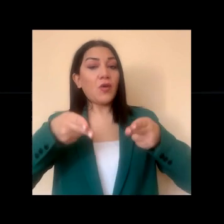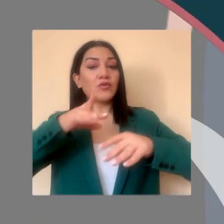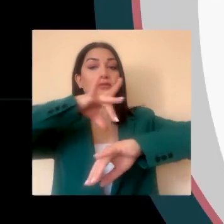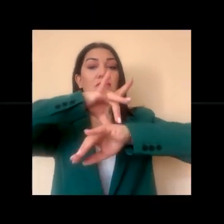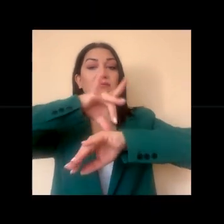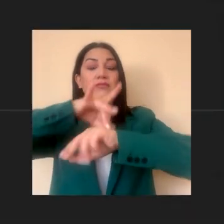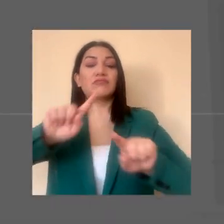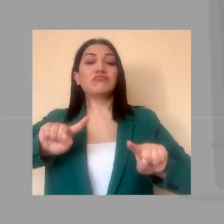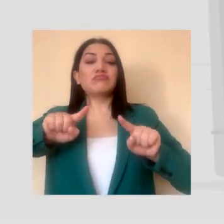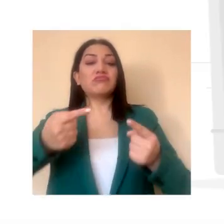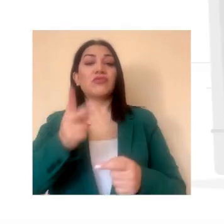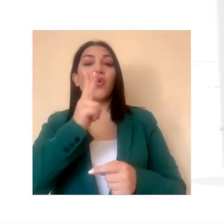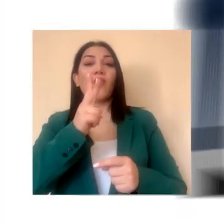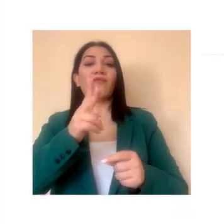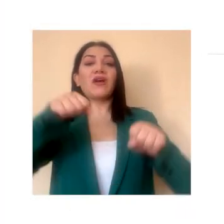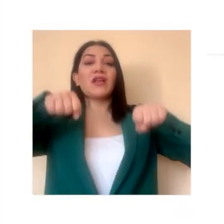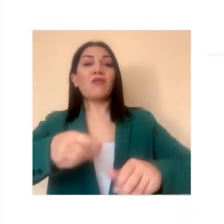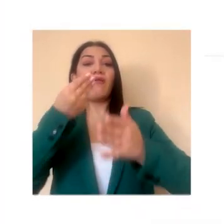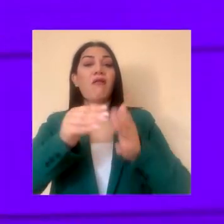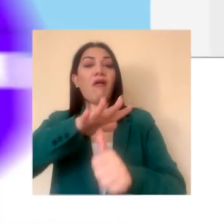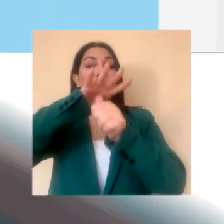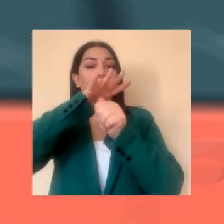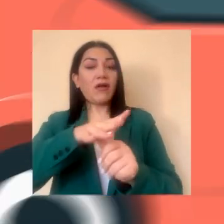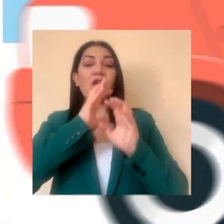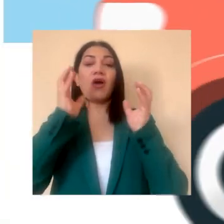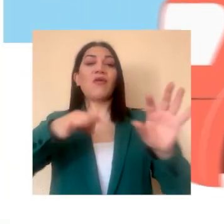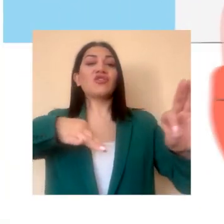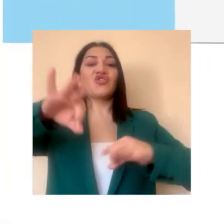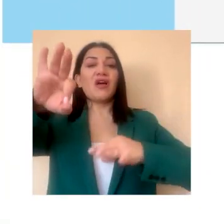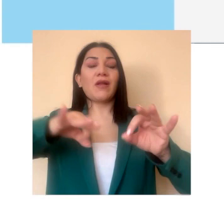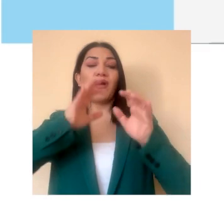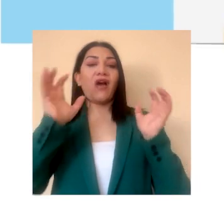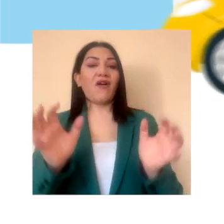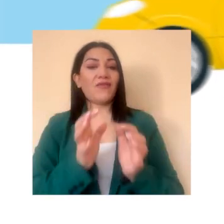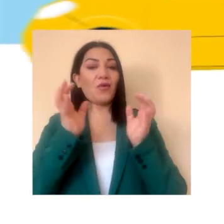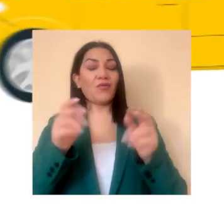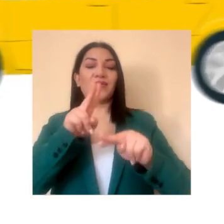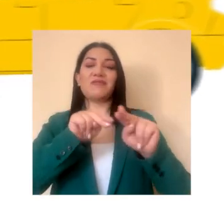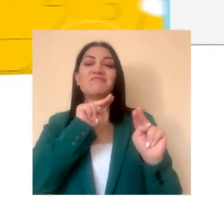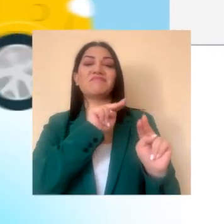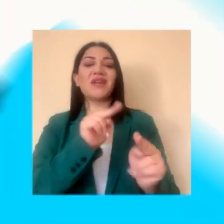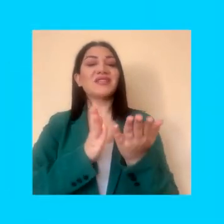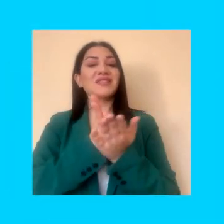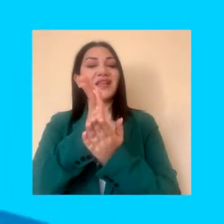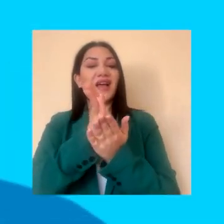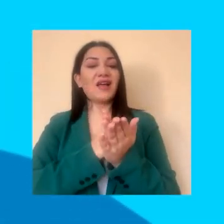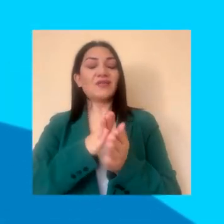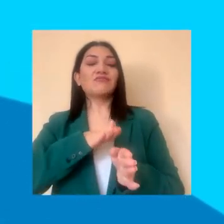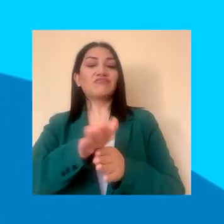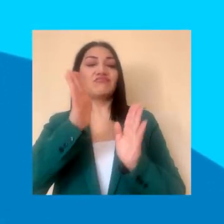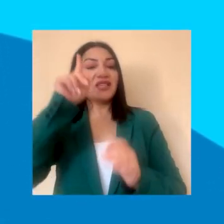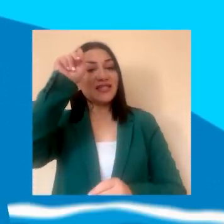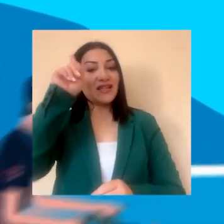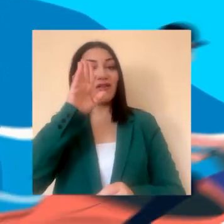հանցագործությունները, հայտնաբերում և ձերբակալում է իրավախախտին, ապահովում է ճանապարհային երթևեկության անվտանգությունը։ Բարեկային